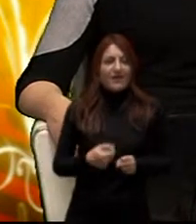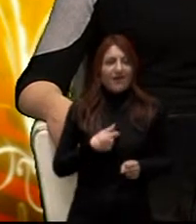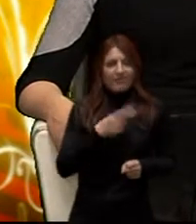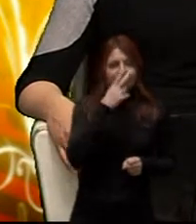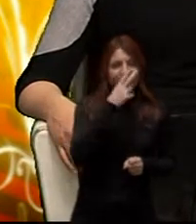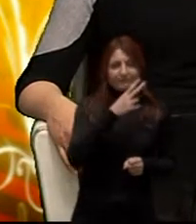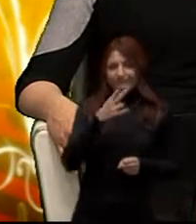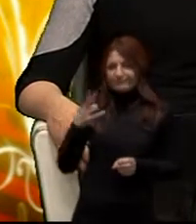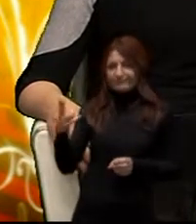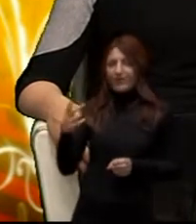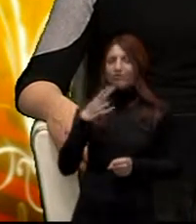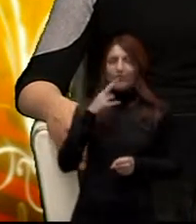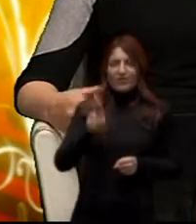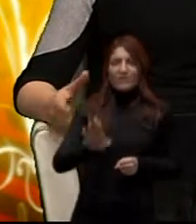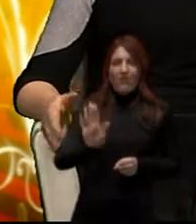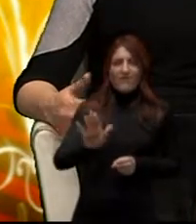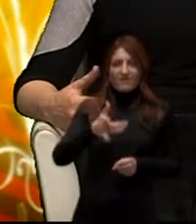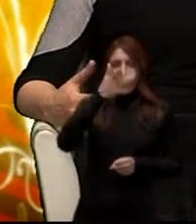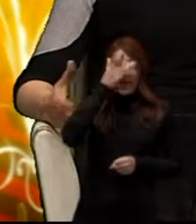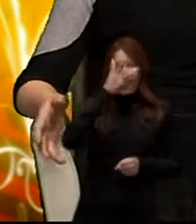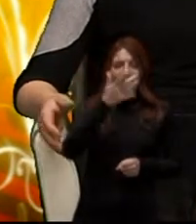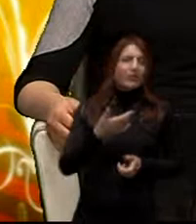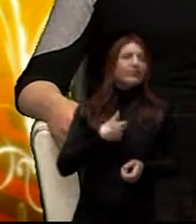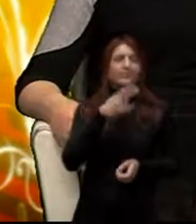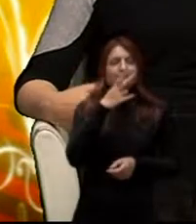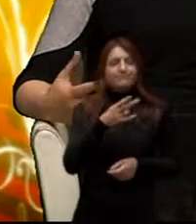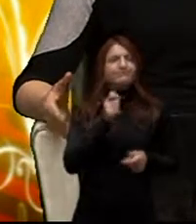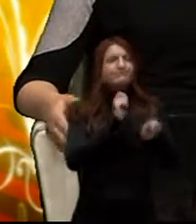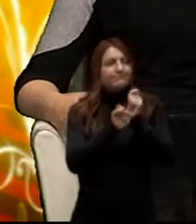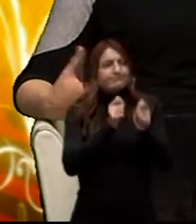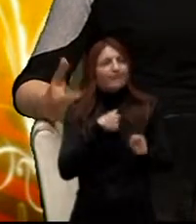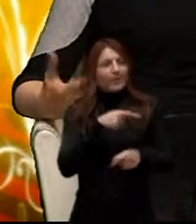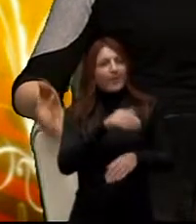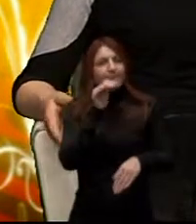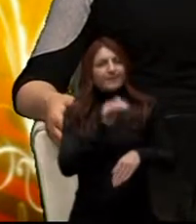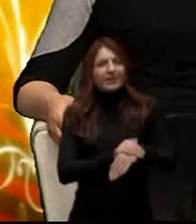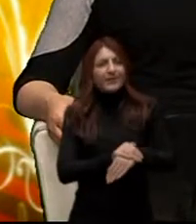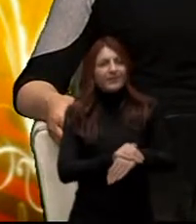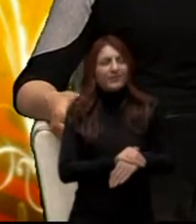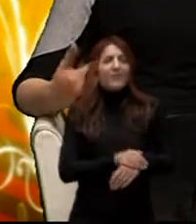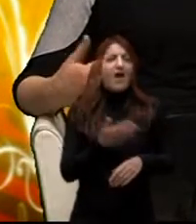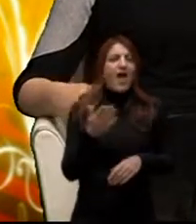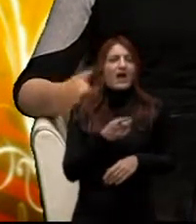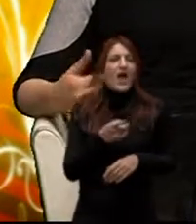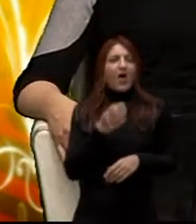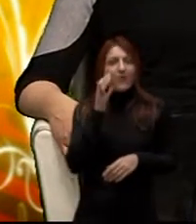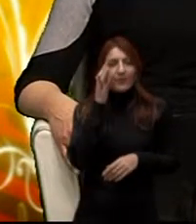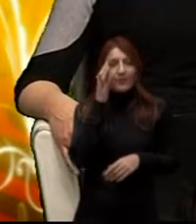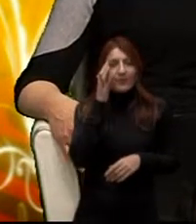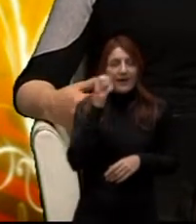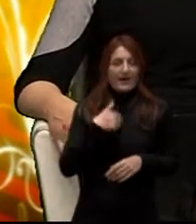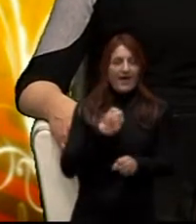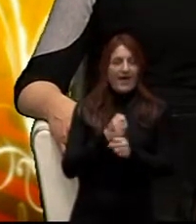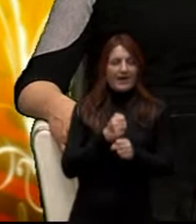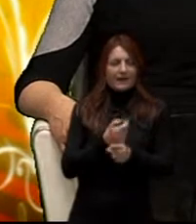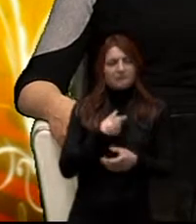promatram osobe sa tenzijskom glavoboljom, onda u nekakvim susretima, u kontaktima, iza toga ona bude onako zakašljena. Ja često kad radim